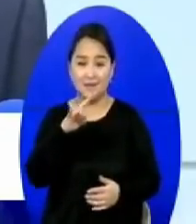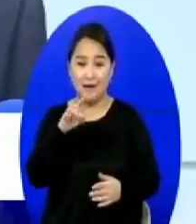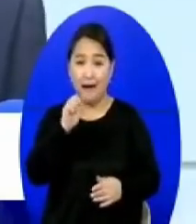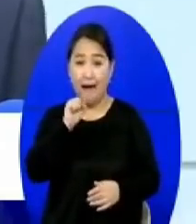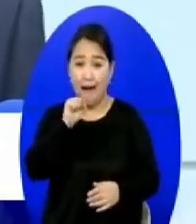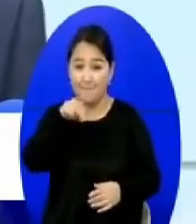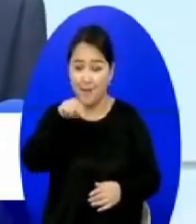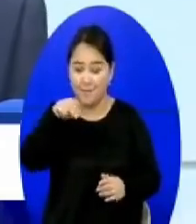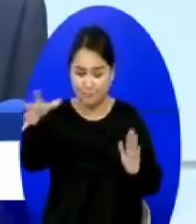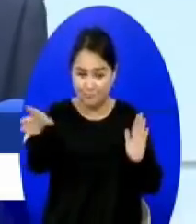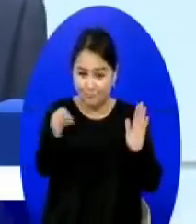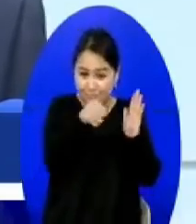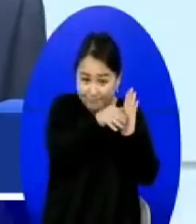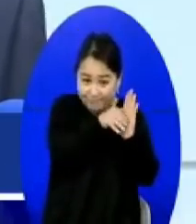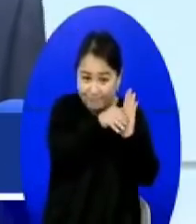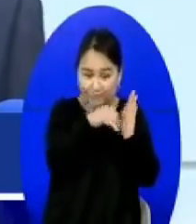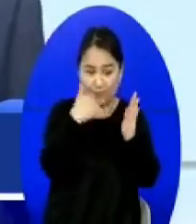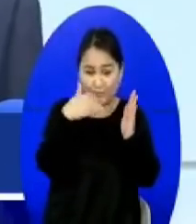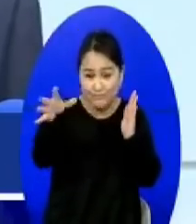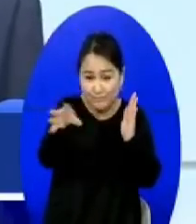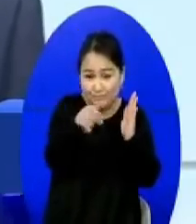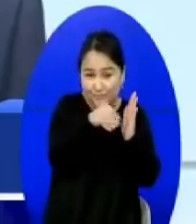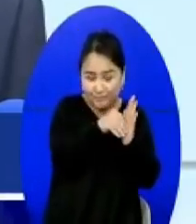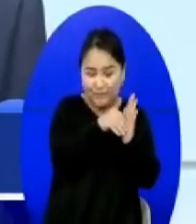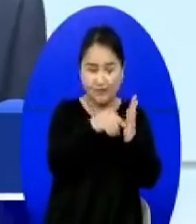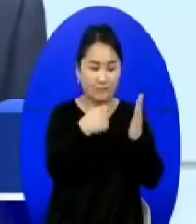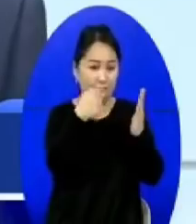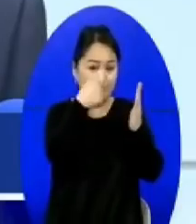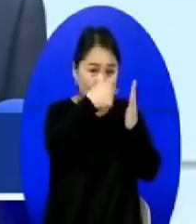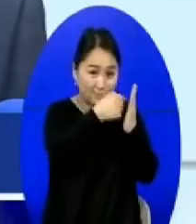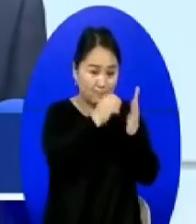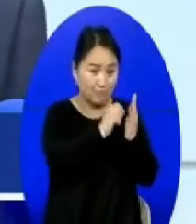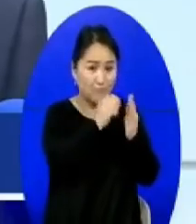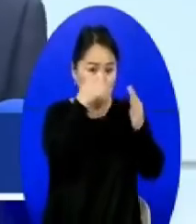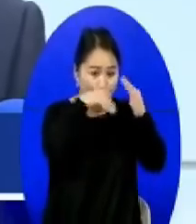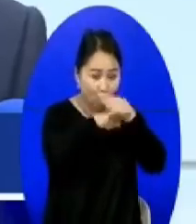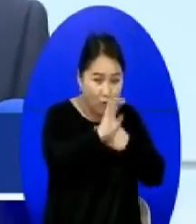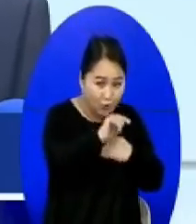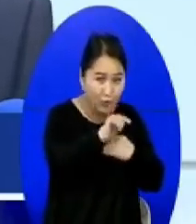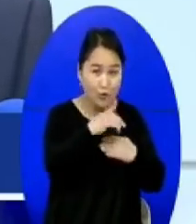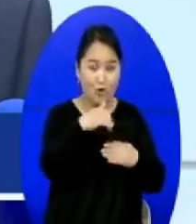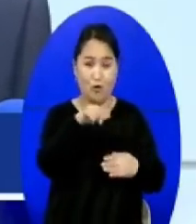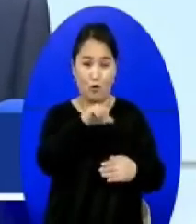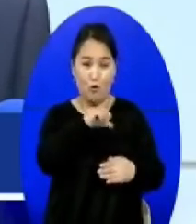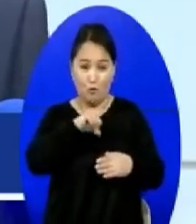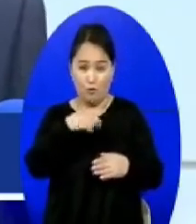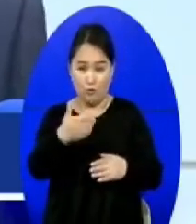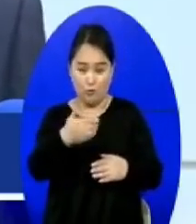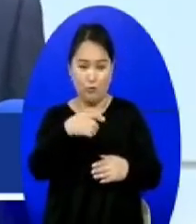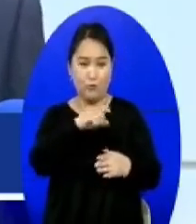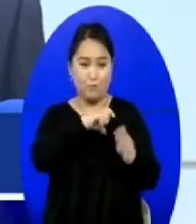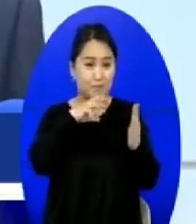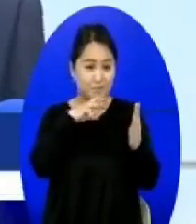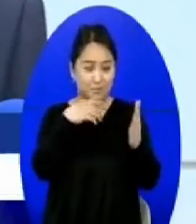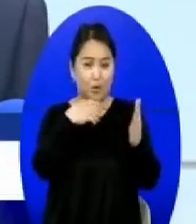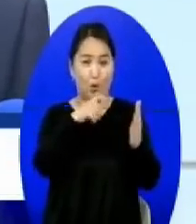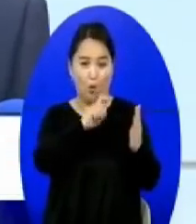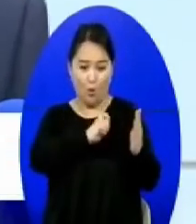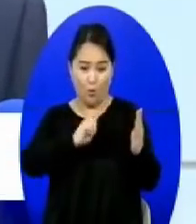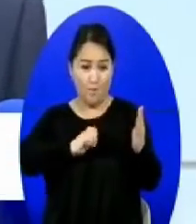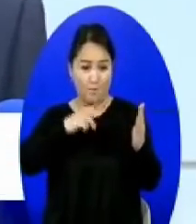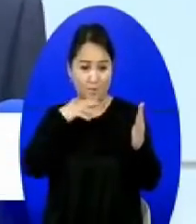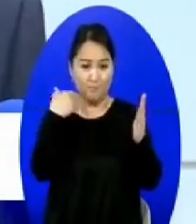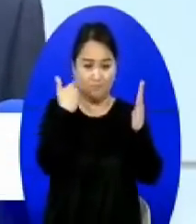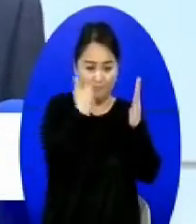нутгийн хөгжлийн сан гэсэн одоо цэс байгаа. За энэ цэс рүү явж ороод за та бүхэн маань өөрийнхөө одоо хувийн мэдээллүүдийг бүгэлдэн. За хувийн